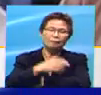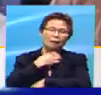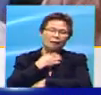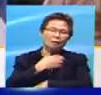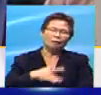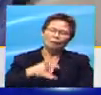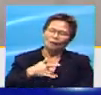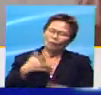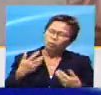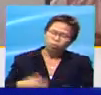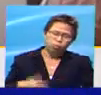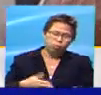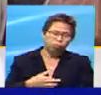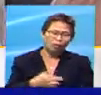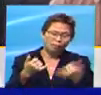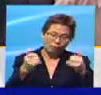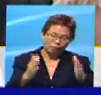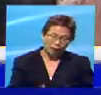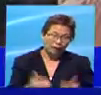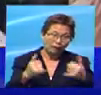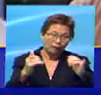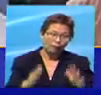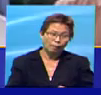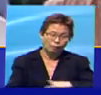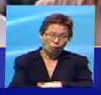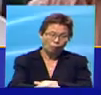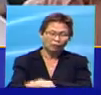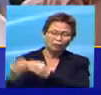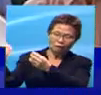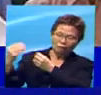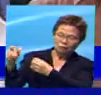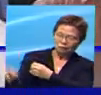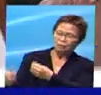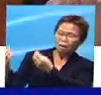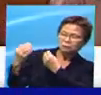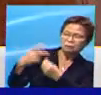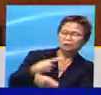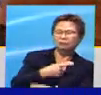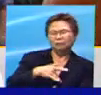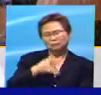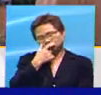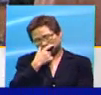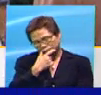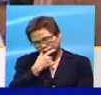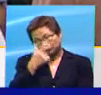Juga bekas pemain bola sepak dan juga anak didik beliau. Kita rasa sedih. Atas